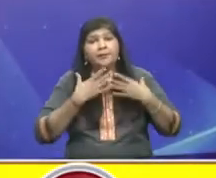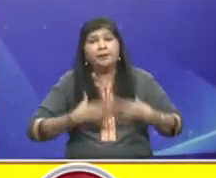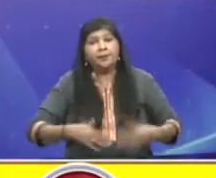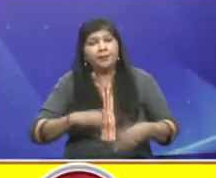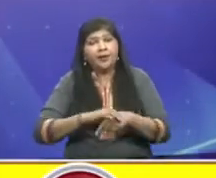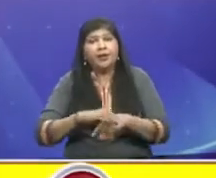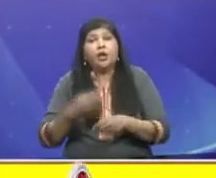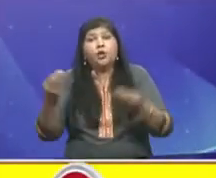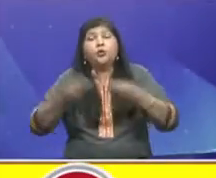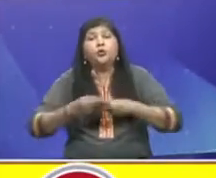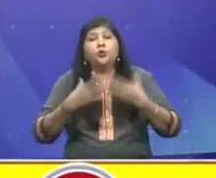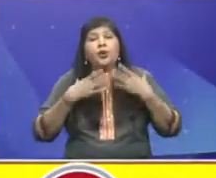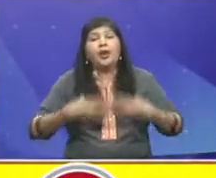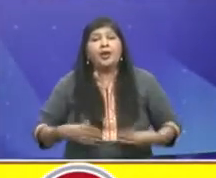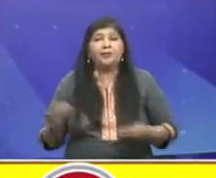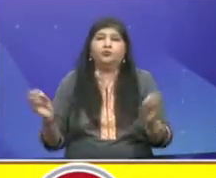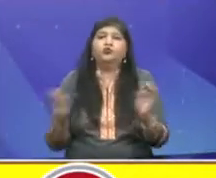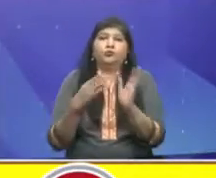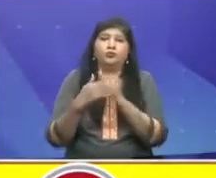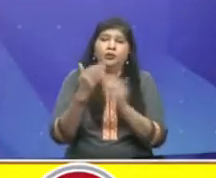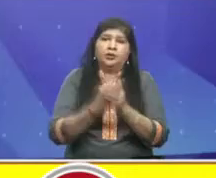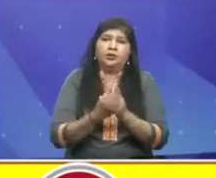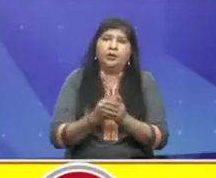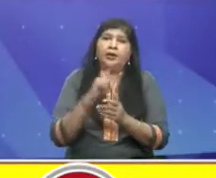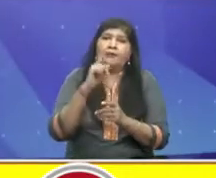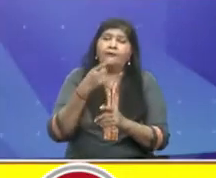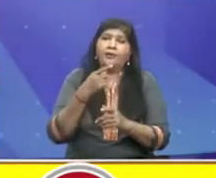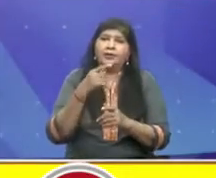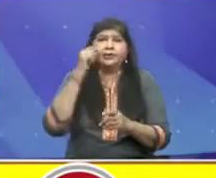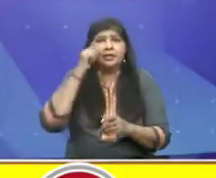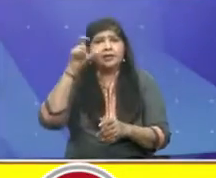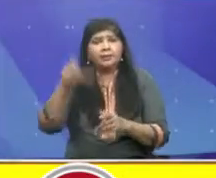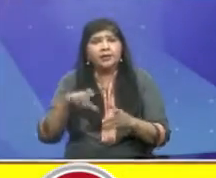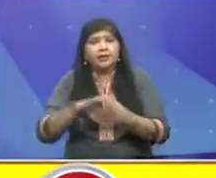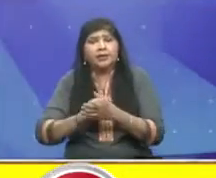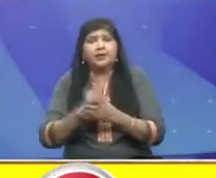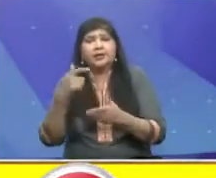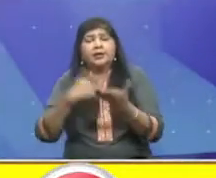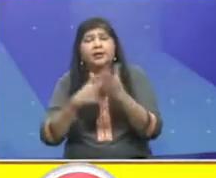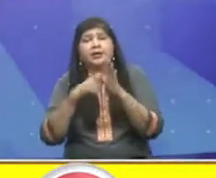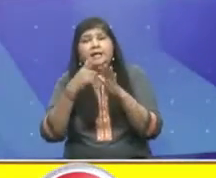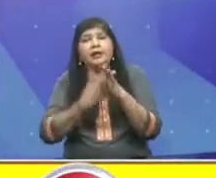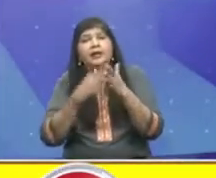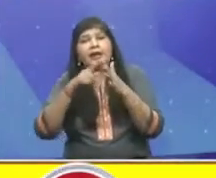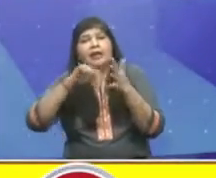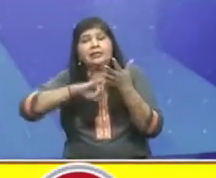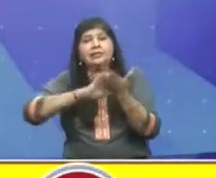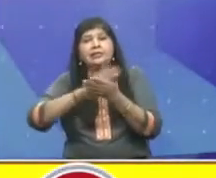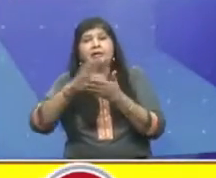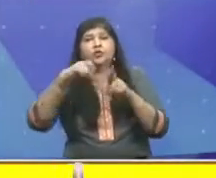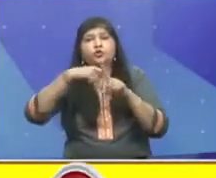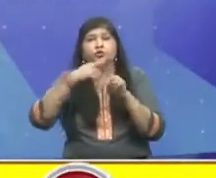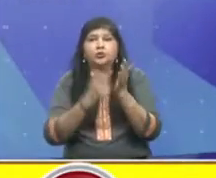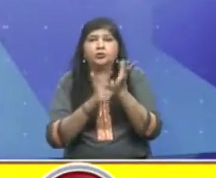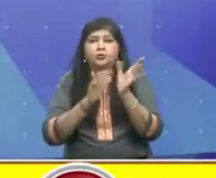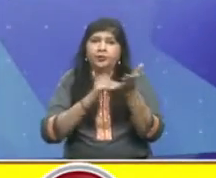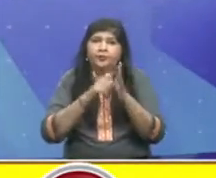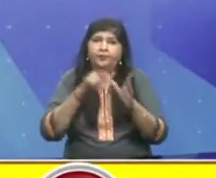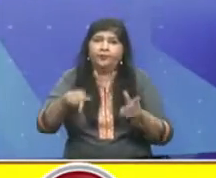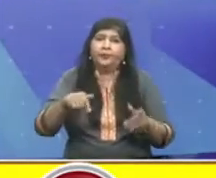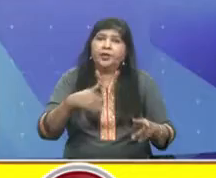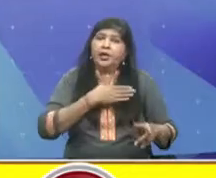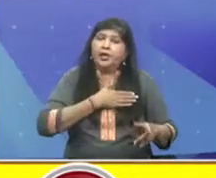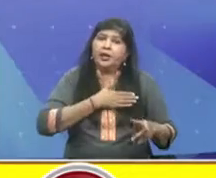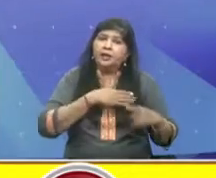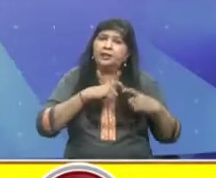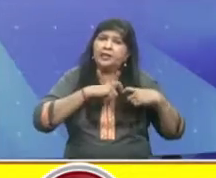नई जिंदगी की शुरुआत की है। हमारे पहले साथी हैं राजेश कुमार प्रजापति, जिन्हें हृदय